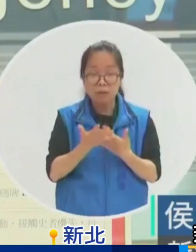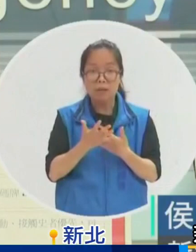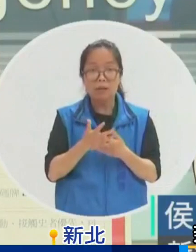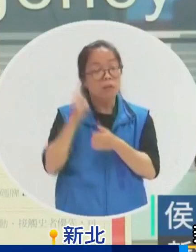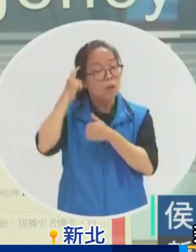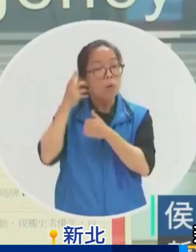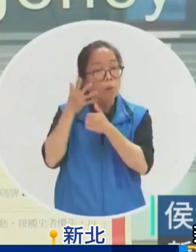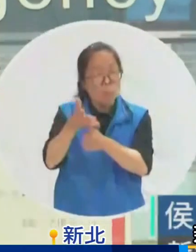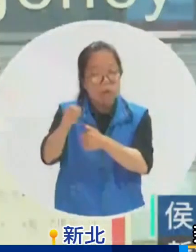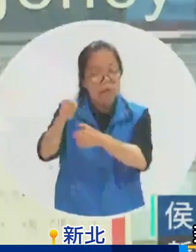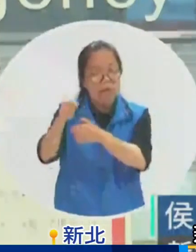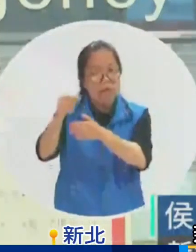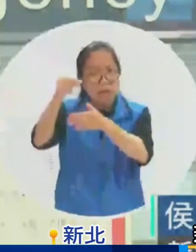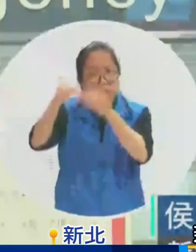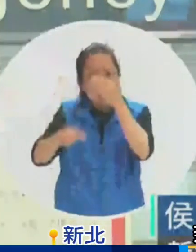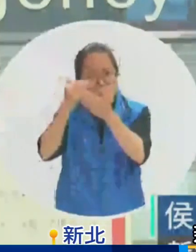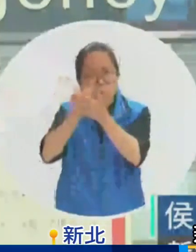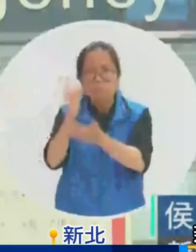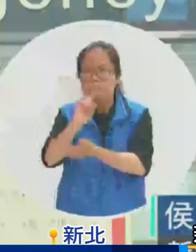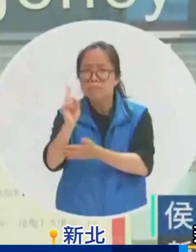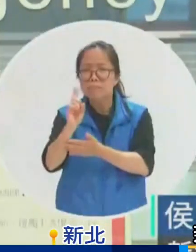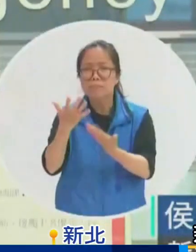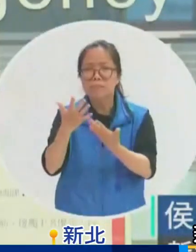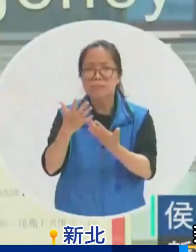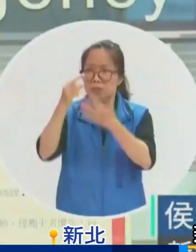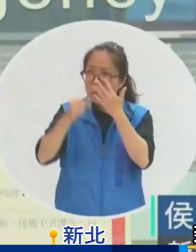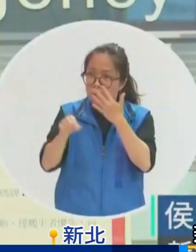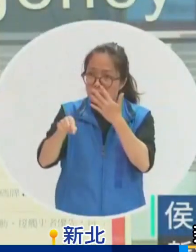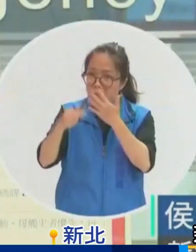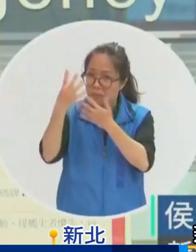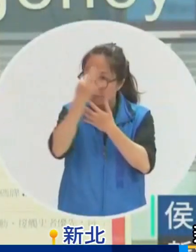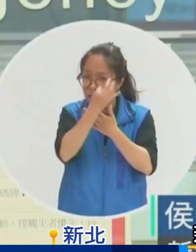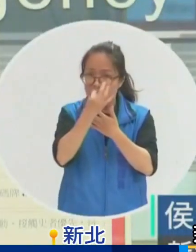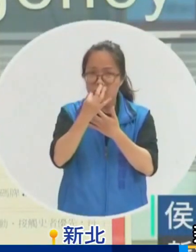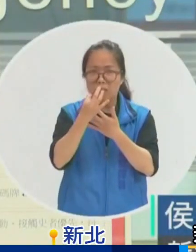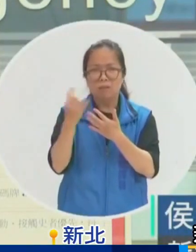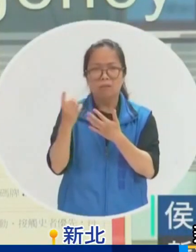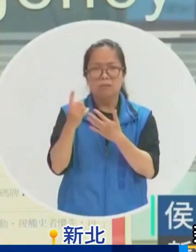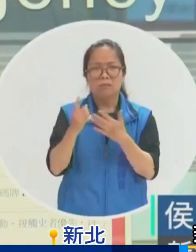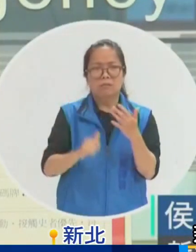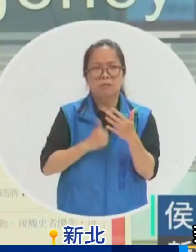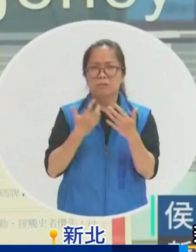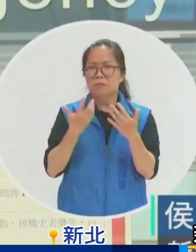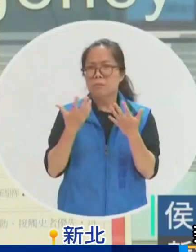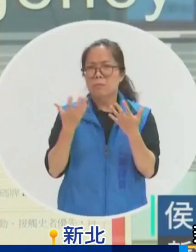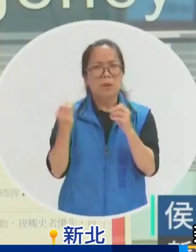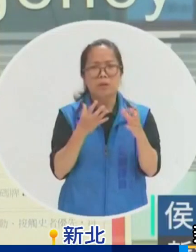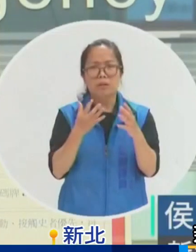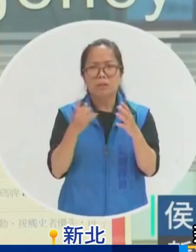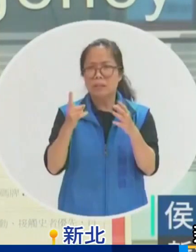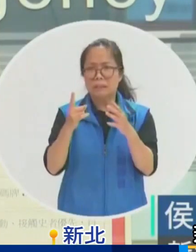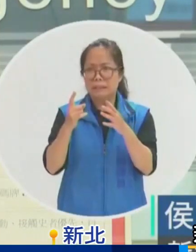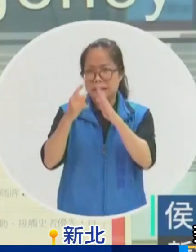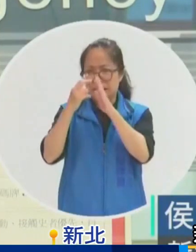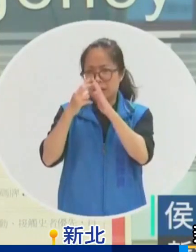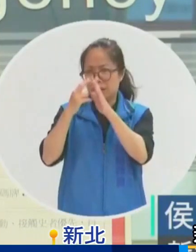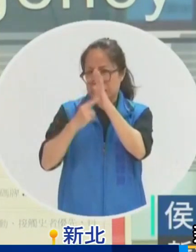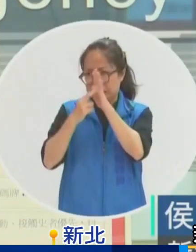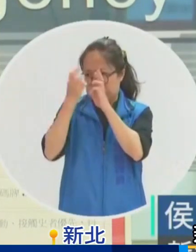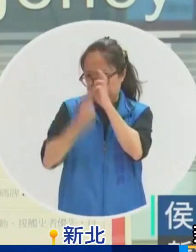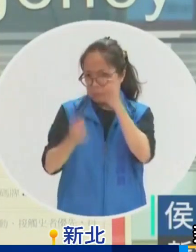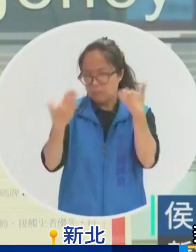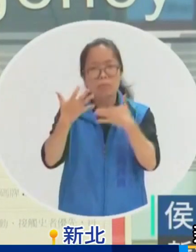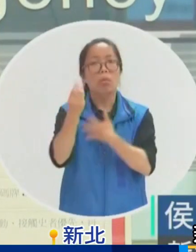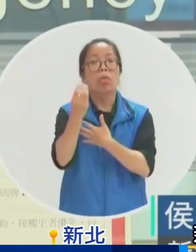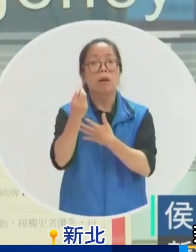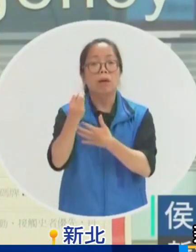准，这个标准其实没有一个非常完整的一个说法。那